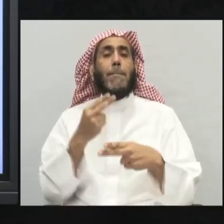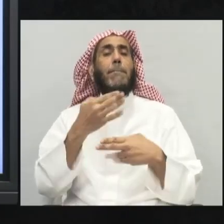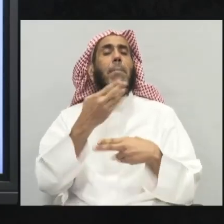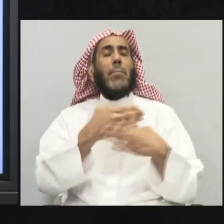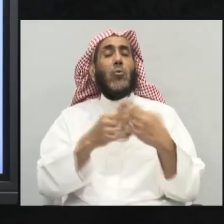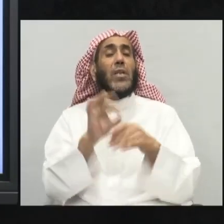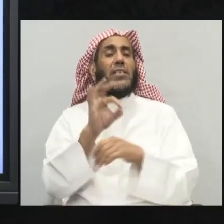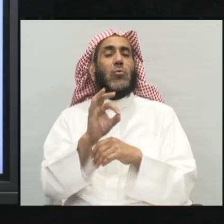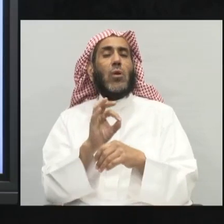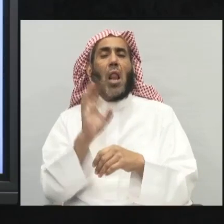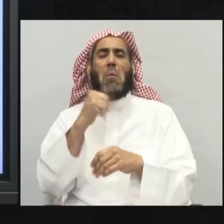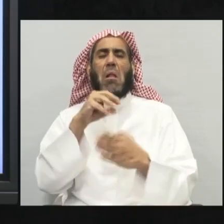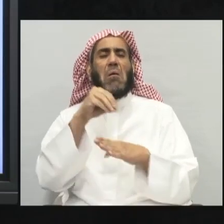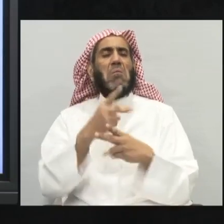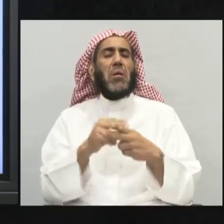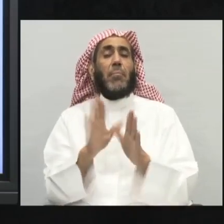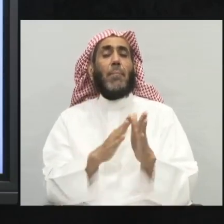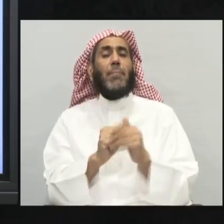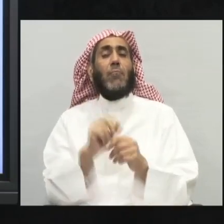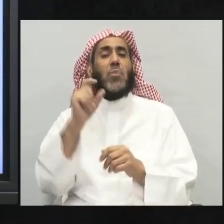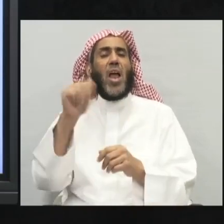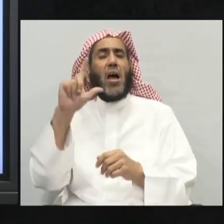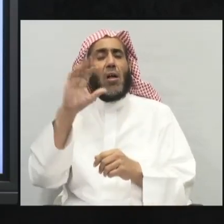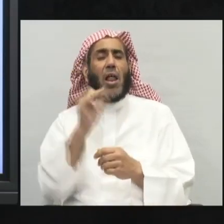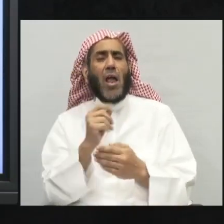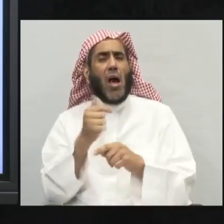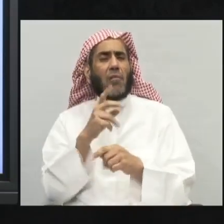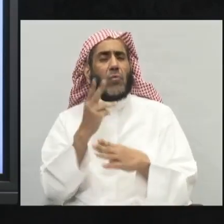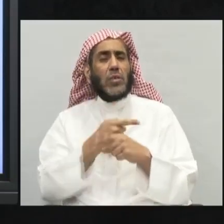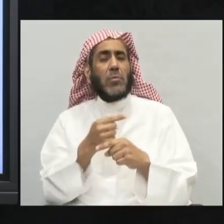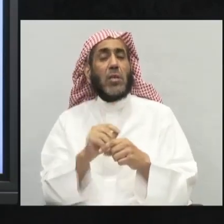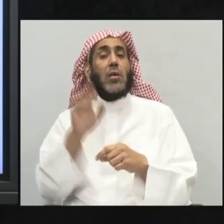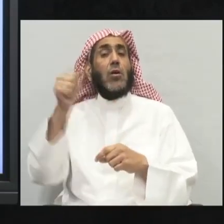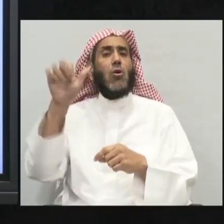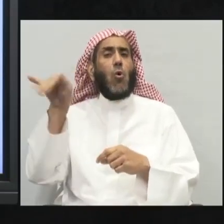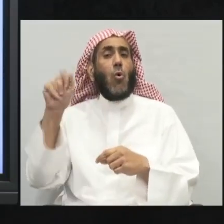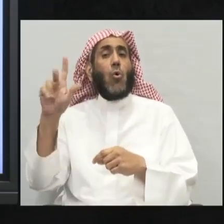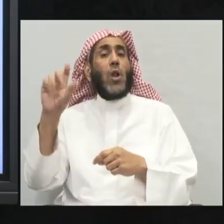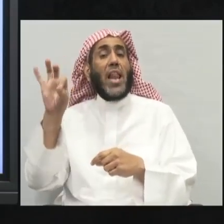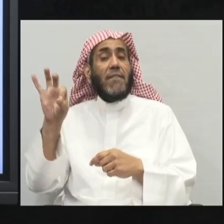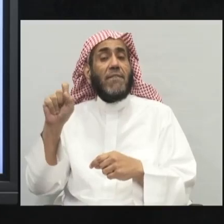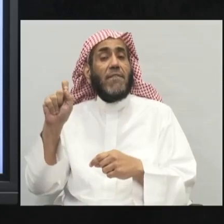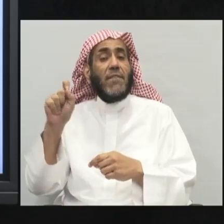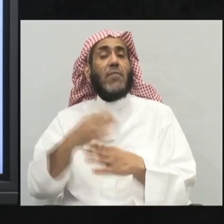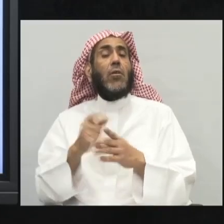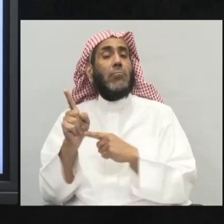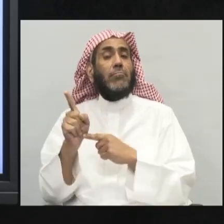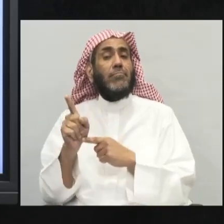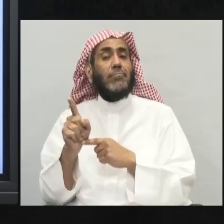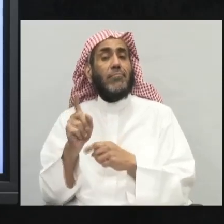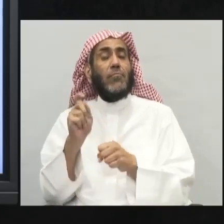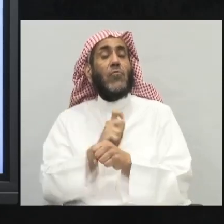على السكون لا محل له من الاعراب بما انه حرف نصب اذن كلمه اخلف ستكون